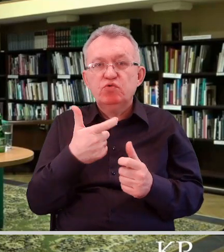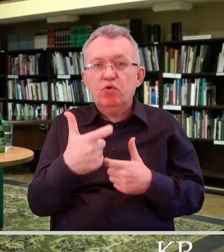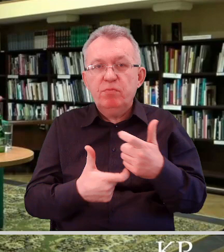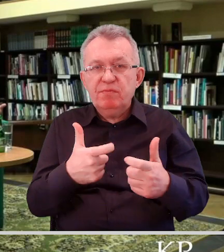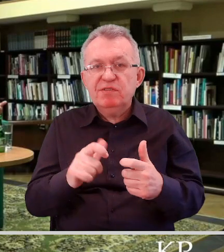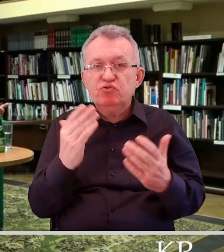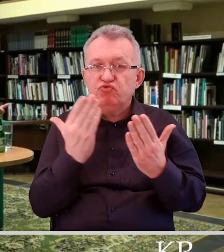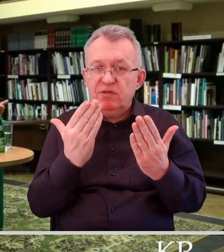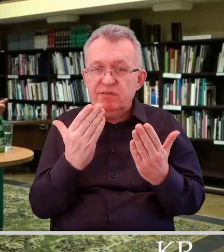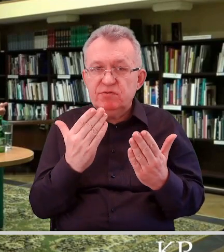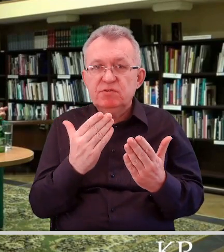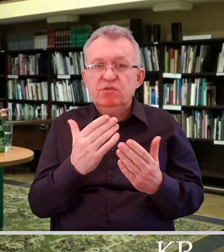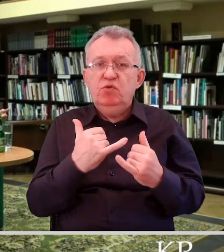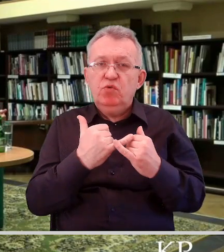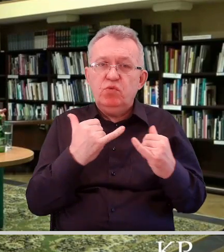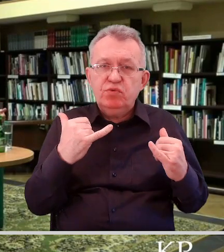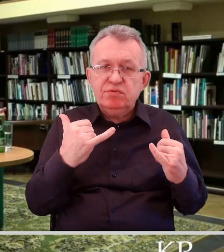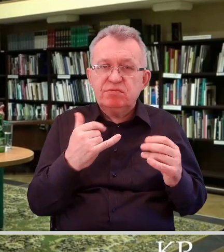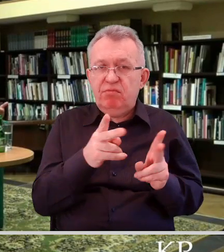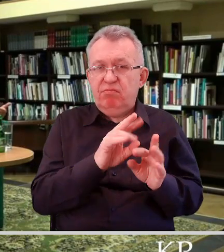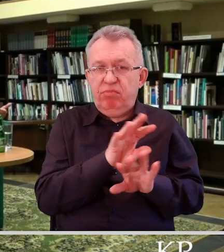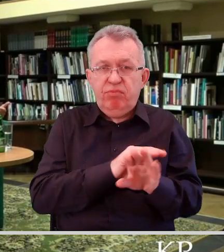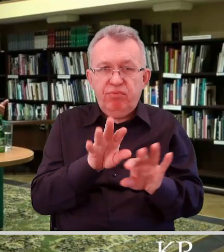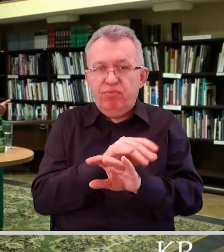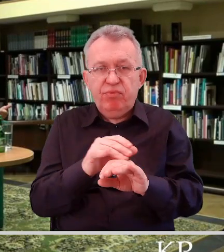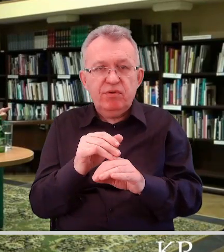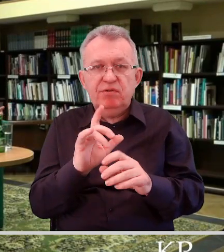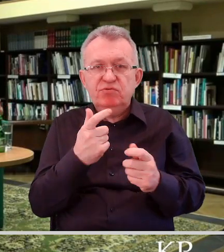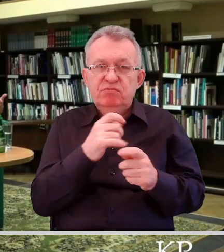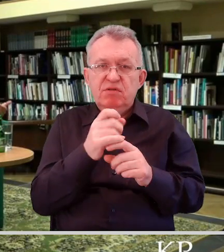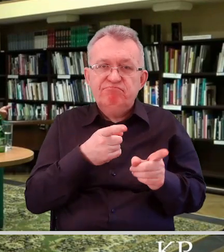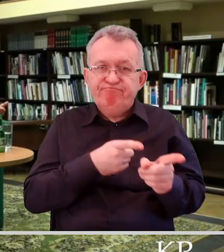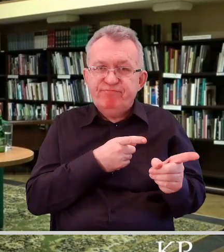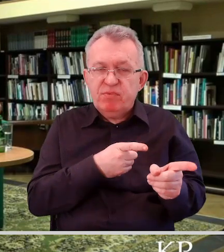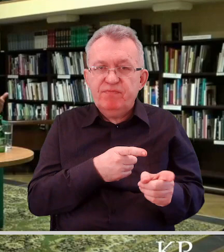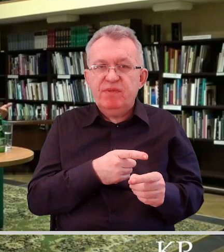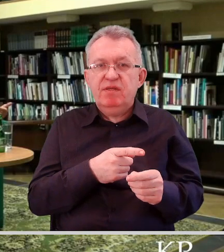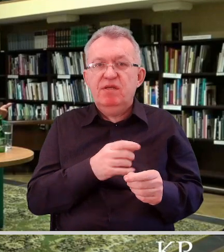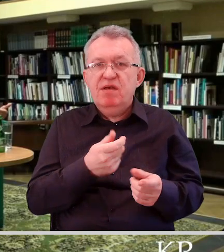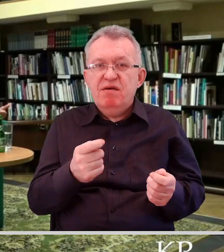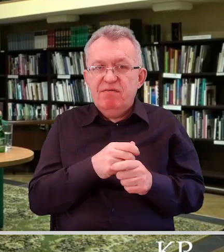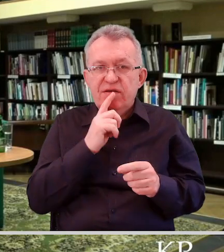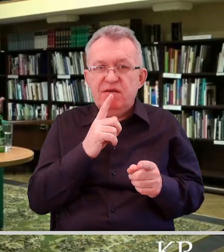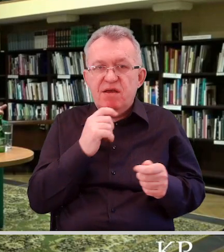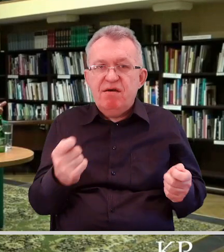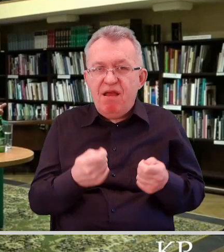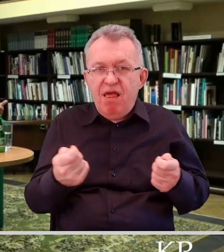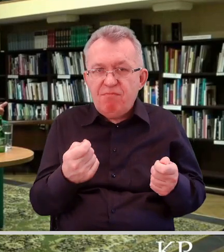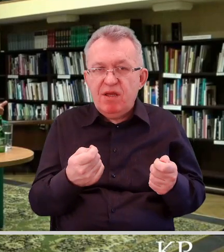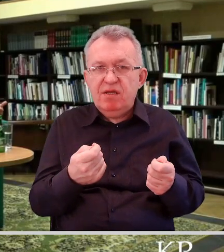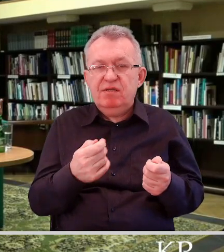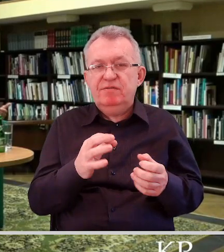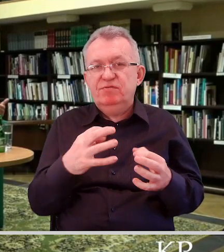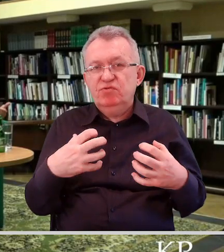robimy, żeby czytać rozmaite rodzaje manipulacji, czyli na przykład propagandę, która stoi za reklamą, czy w ogóle propagandę pewnego